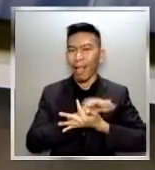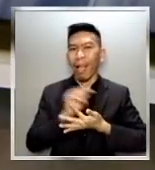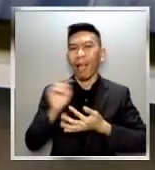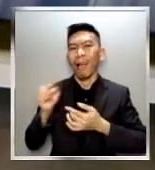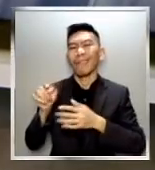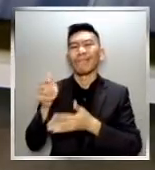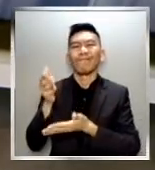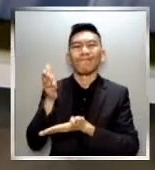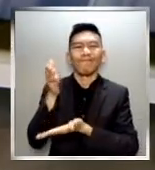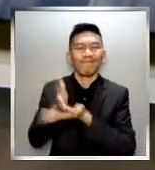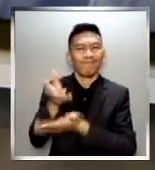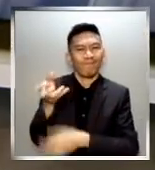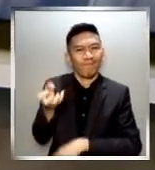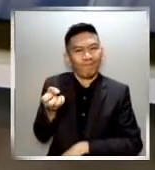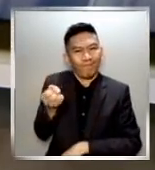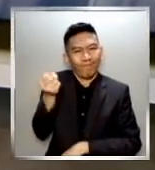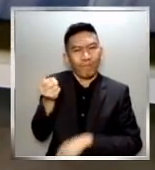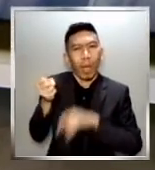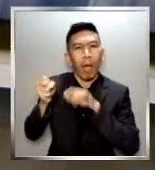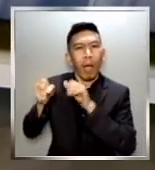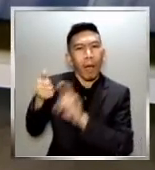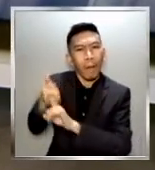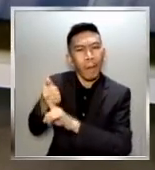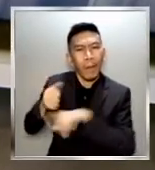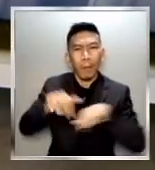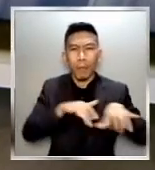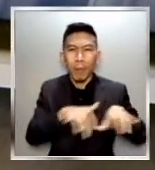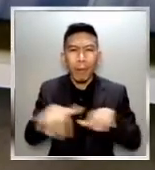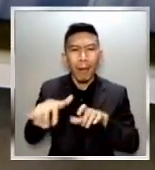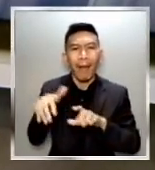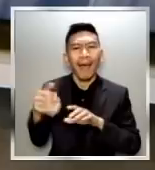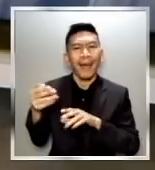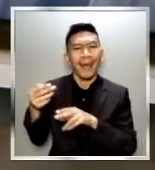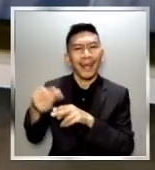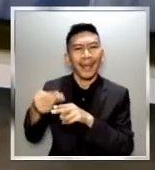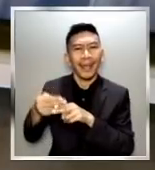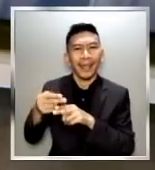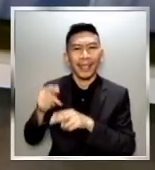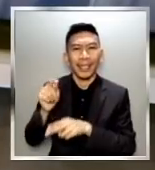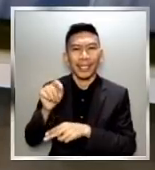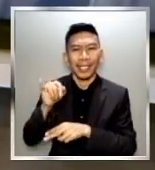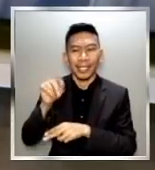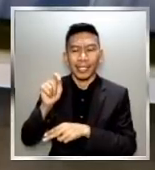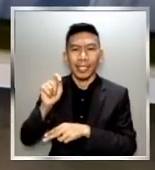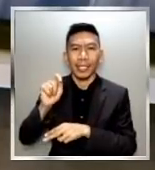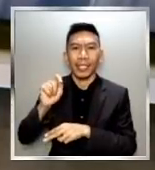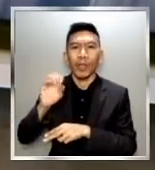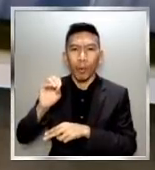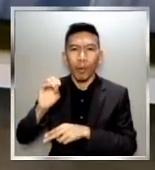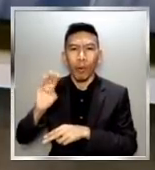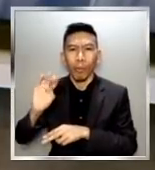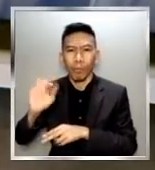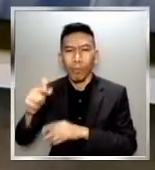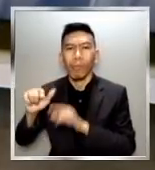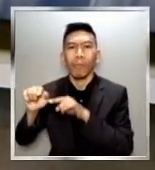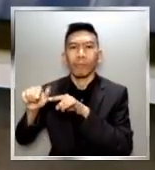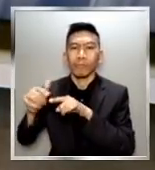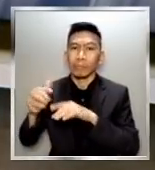ang pianistang kilala sa tawag na si Tito Bong. Ang musika niyang